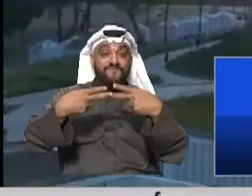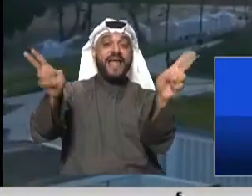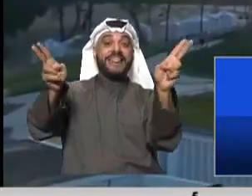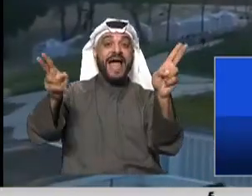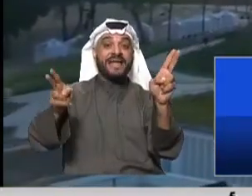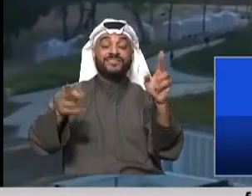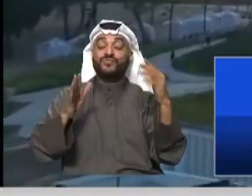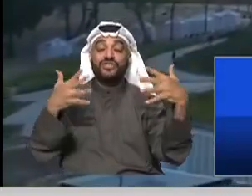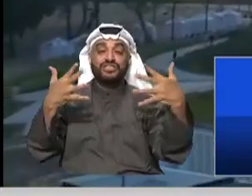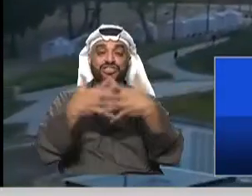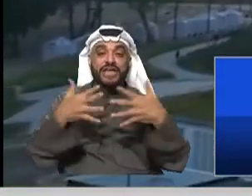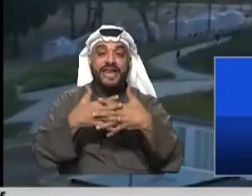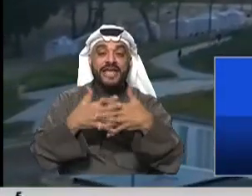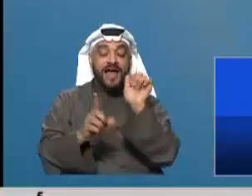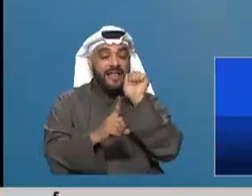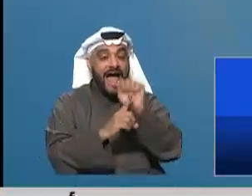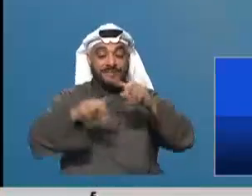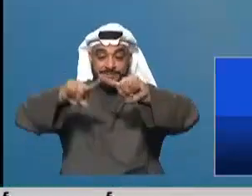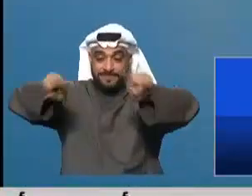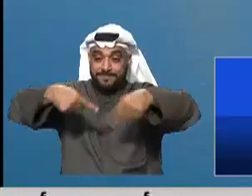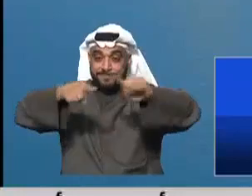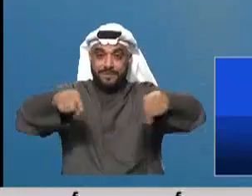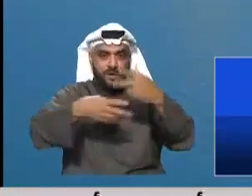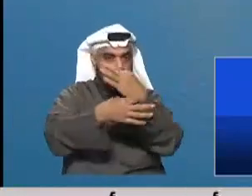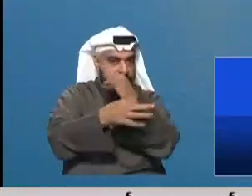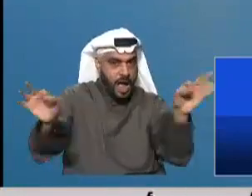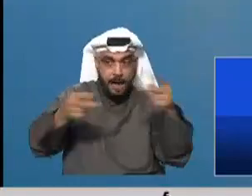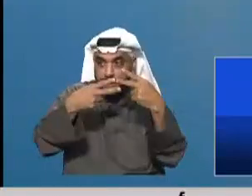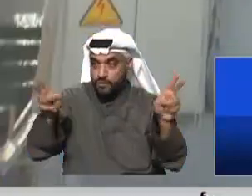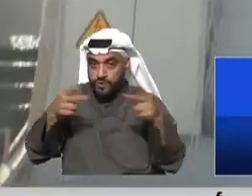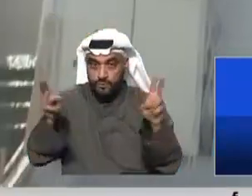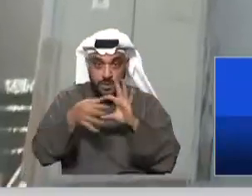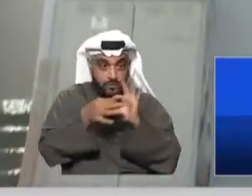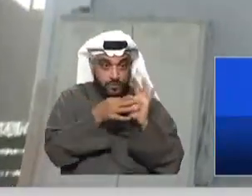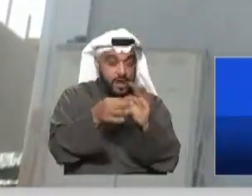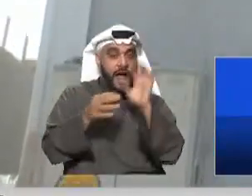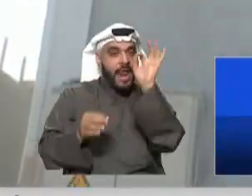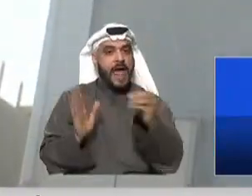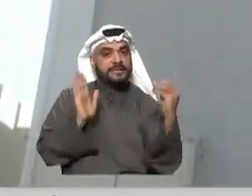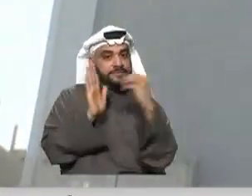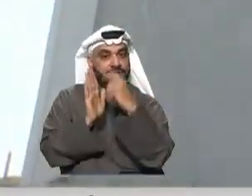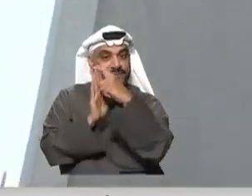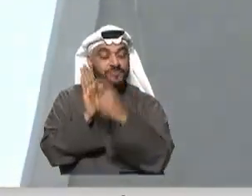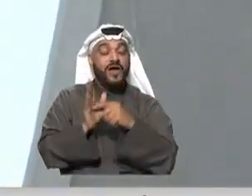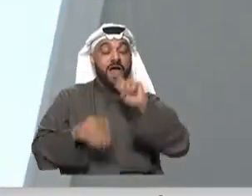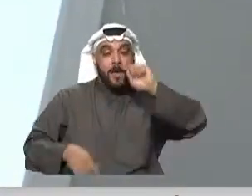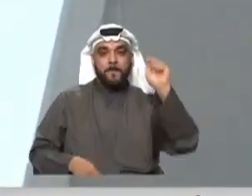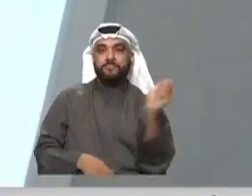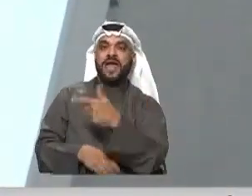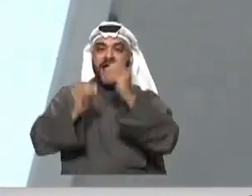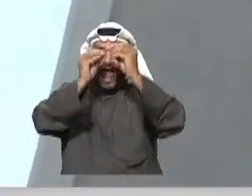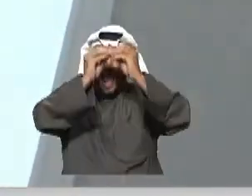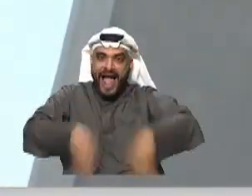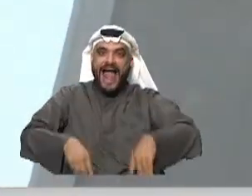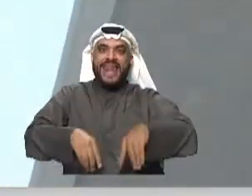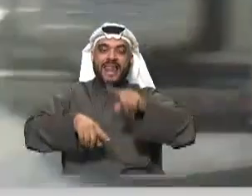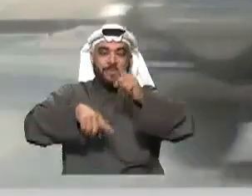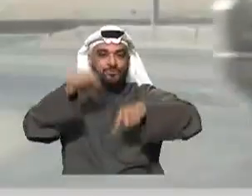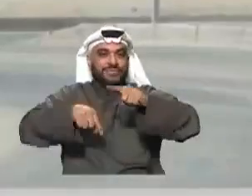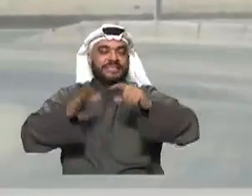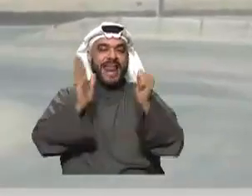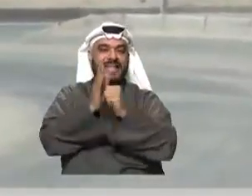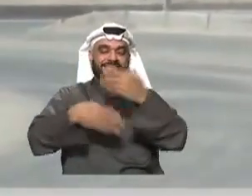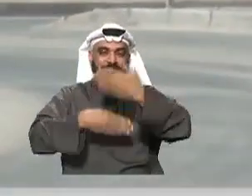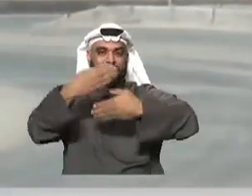السكنيه الا ان هذا القانون يتفق عليه الجميع بانه يمثل حزمه تشريعيه لحل القضيه الاسكانيه انه